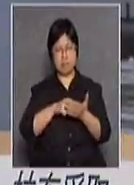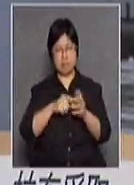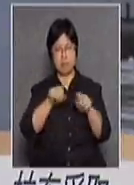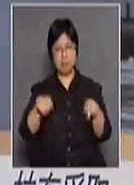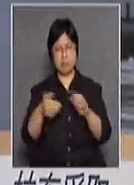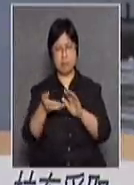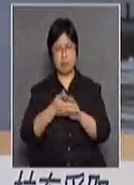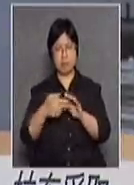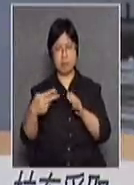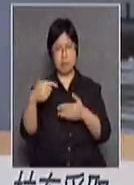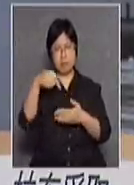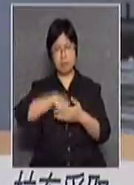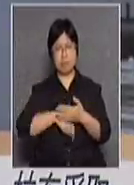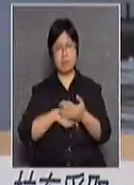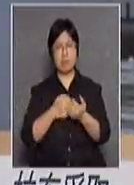附錄二的